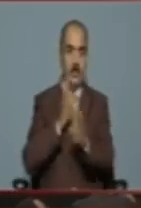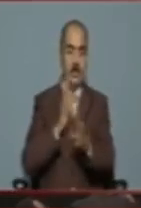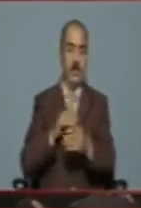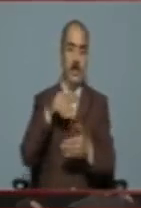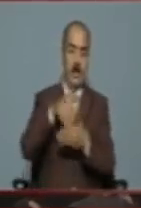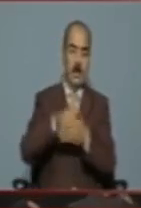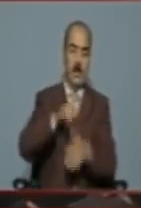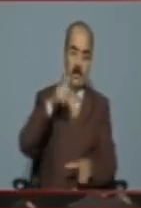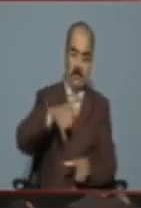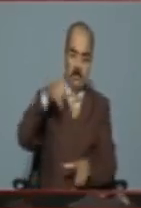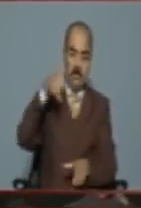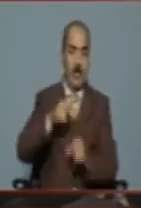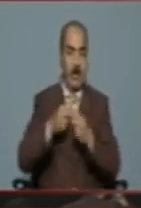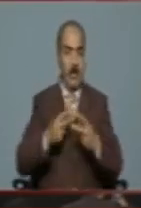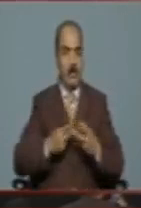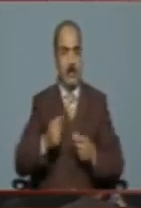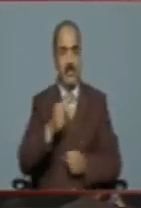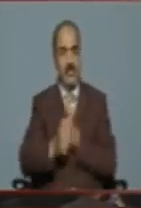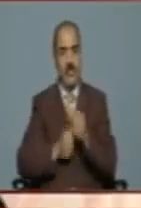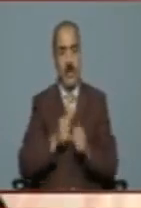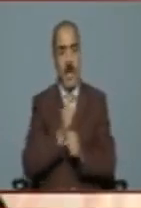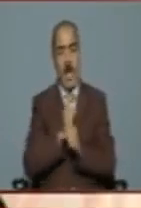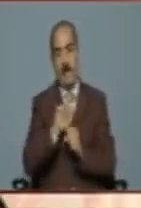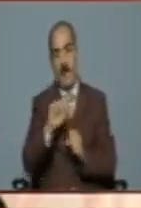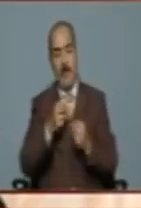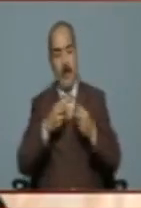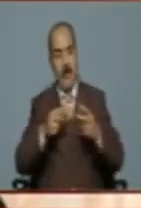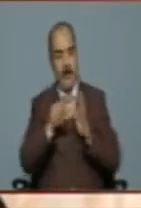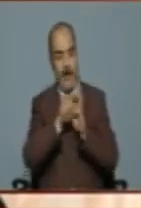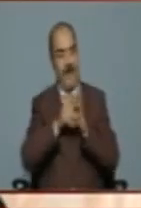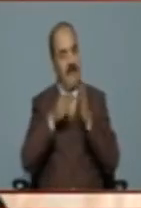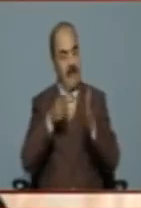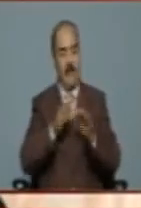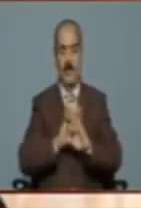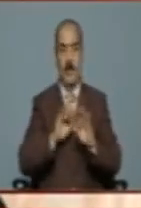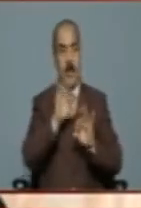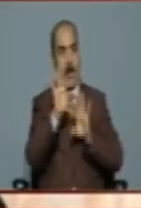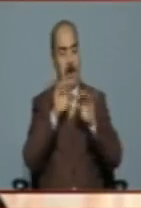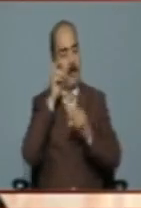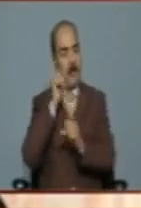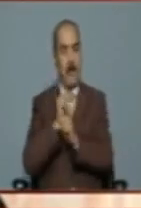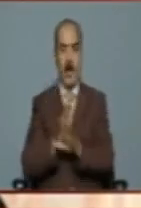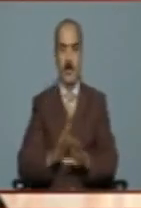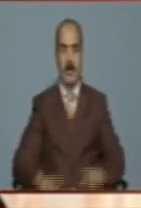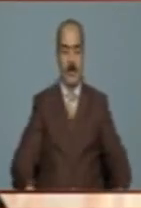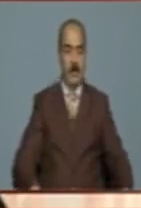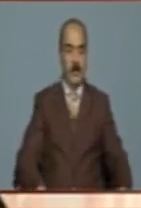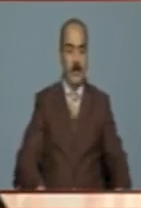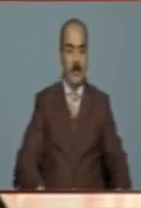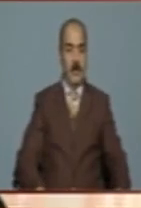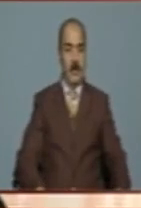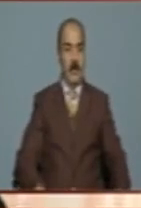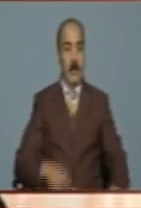إيجابيته الفعالة في مباشرة حقه الدستوري في اختيار من يقوده. إن هذه